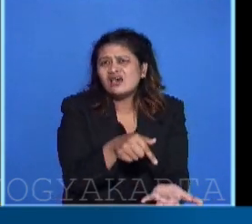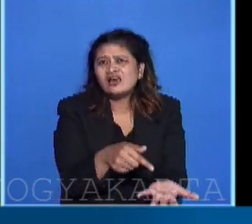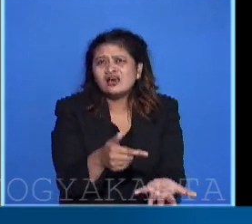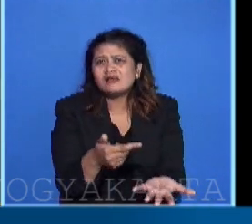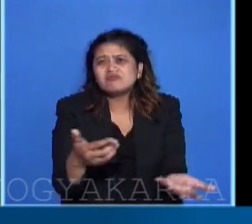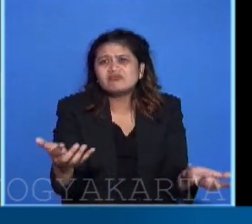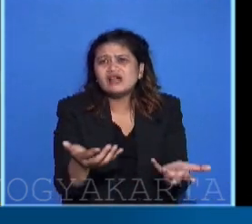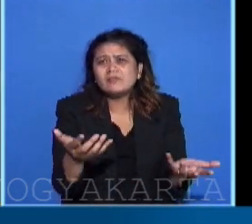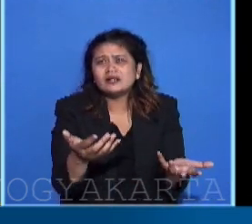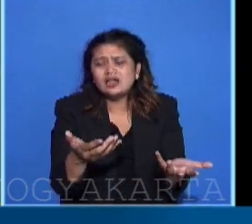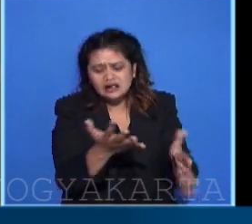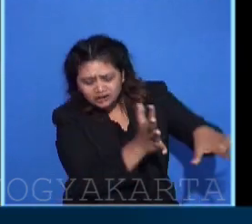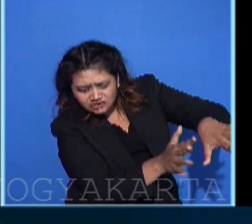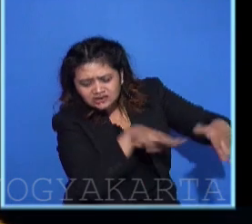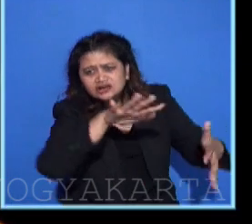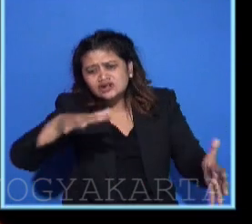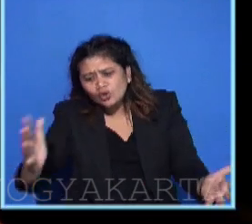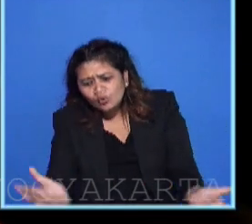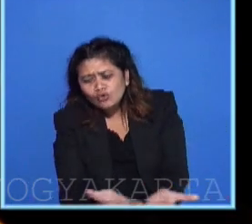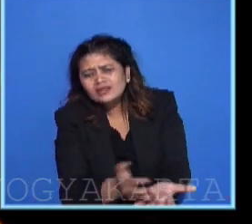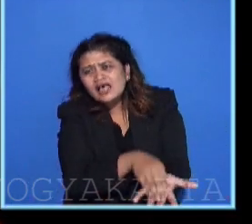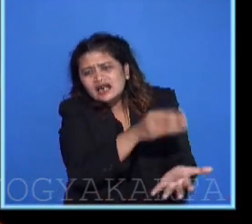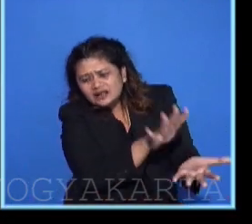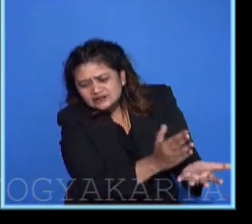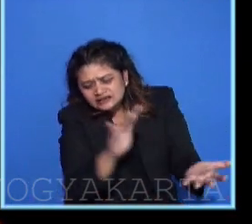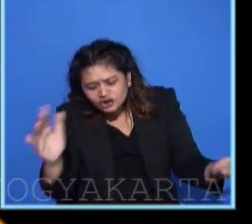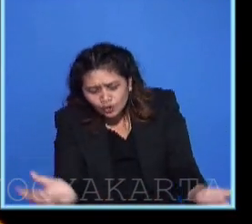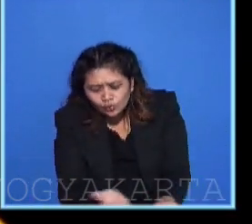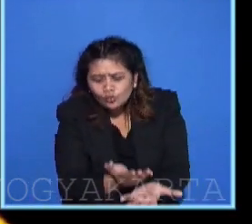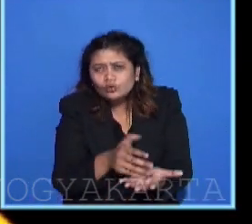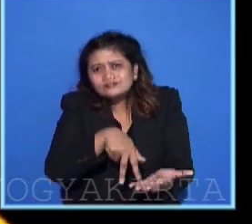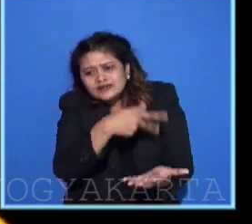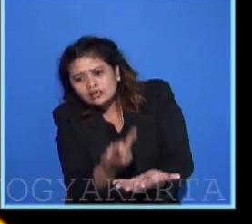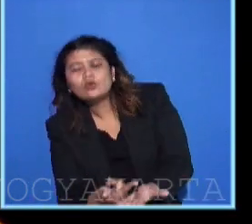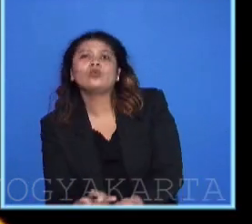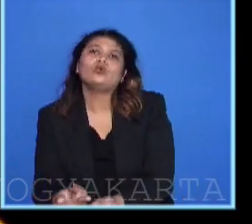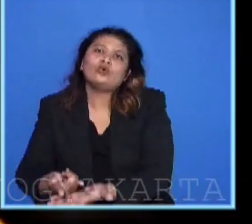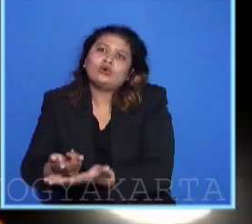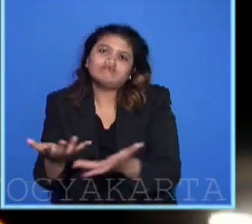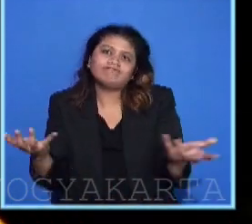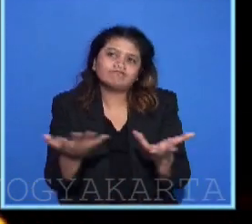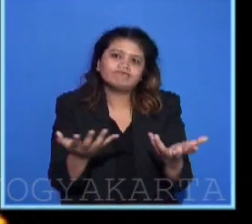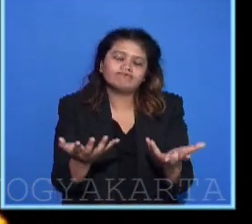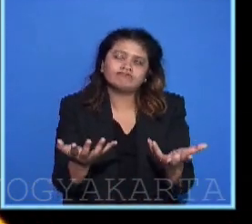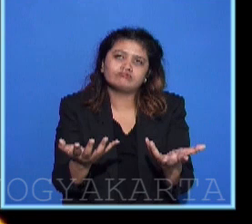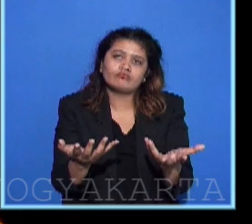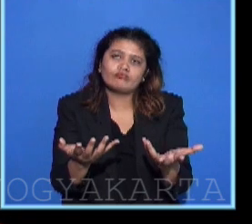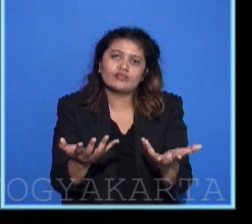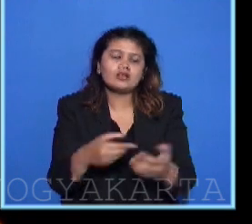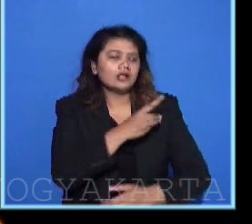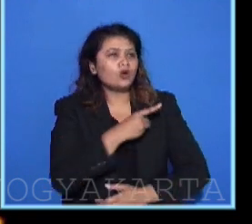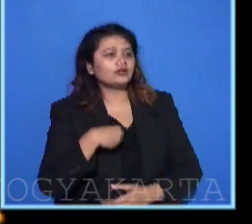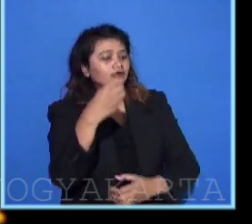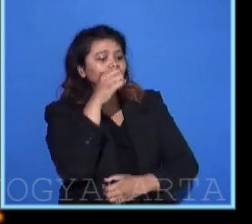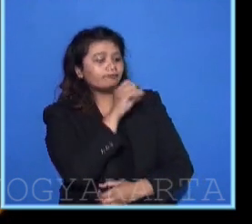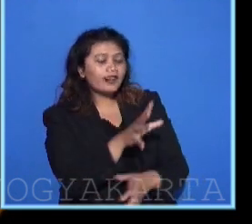agak kubangan cekungan cekungan jadi akhirnya menurut keterangan dari Dokter